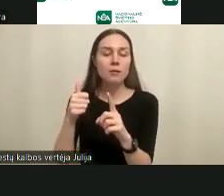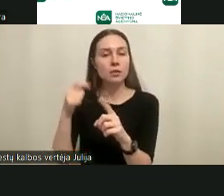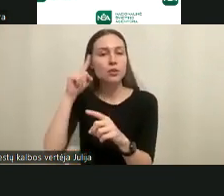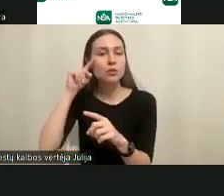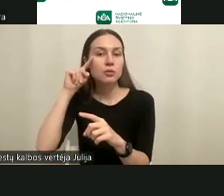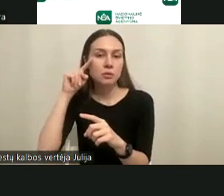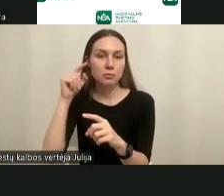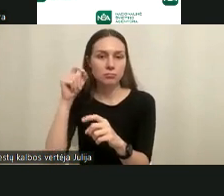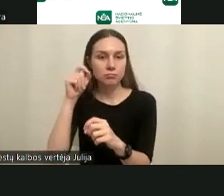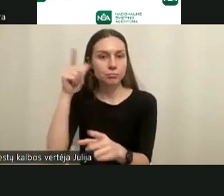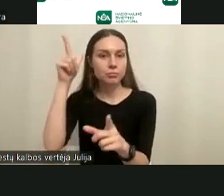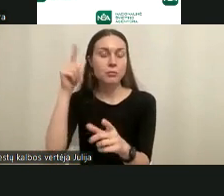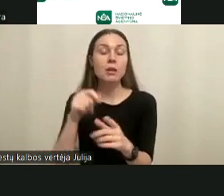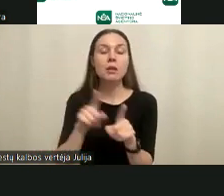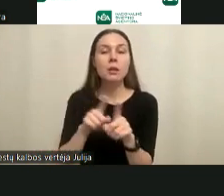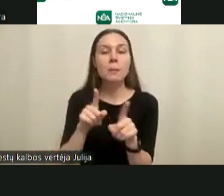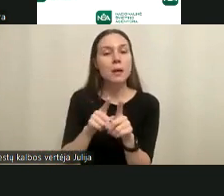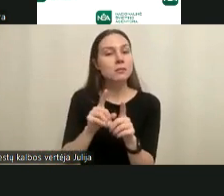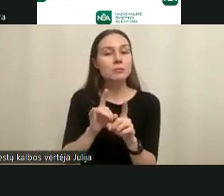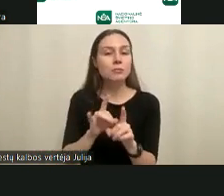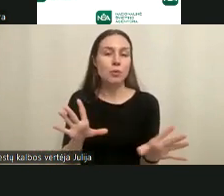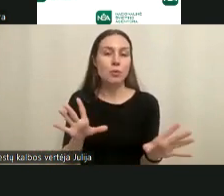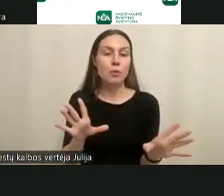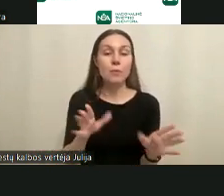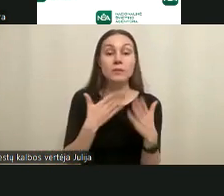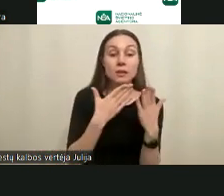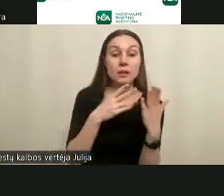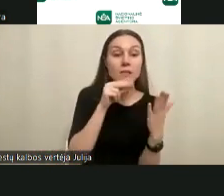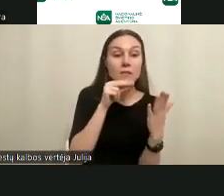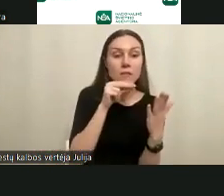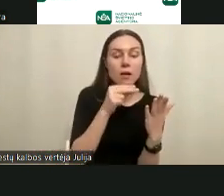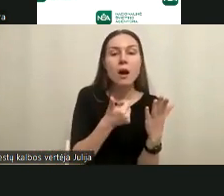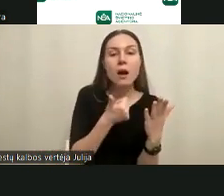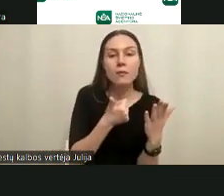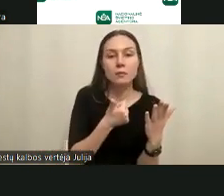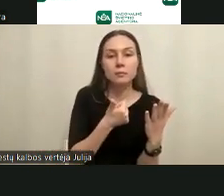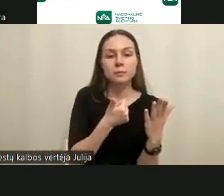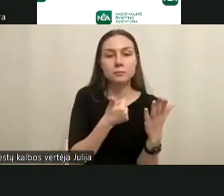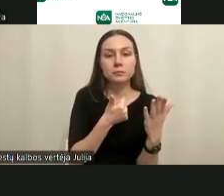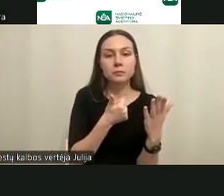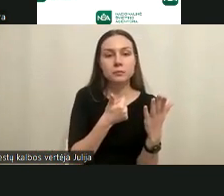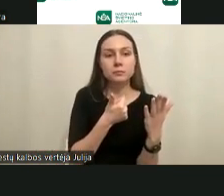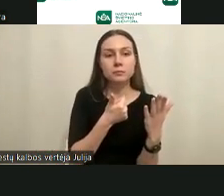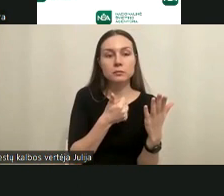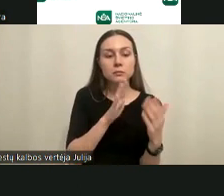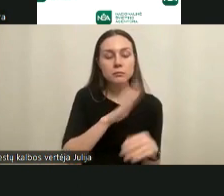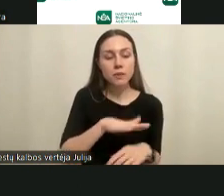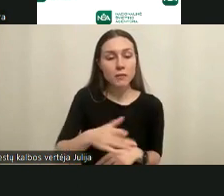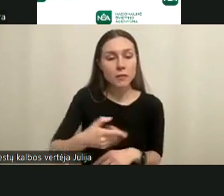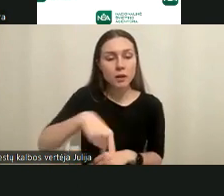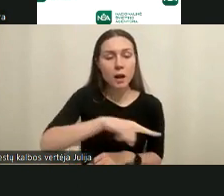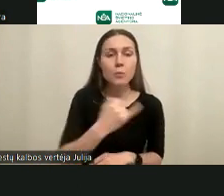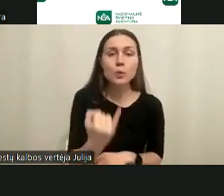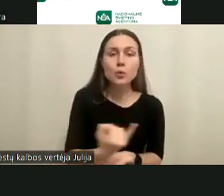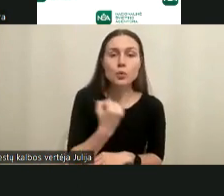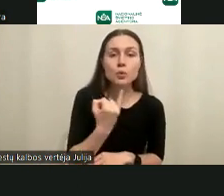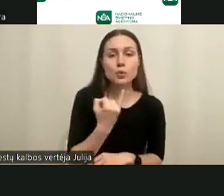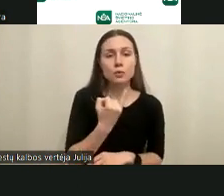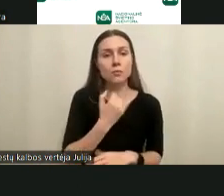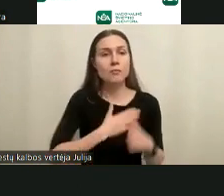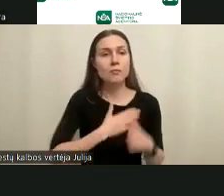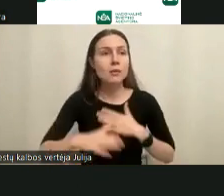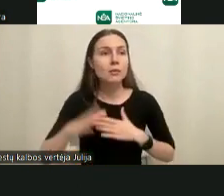skirtingas dalykas, skiriasi nuo to, kai yra skaitoma garsiai vien tam, kad vaikams būtų įdomu, malonu